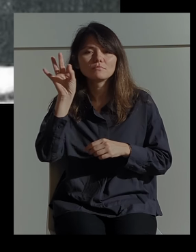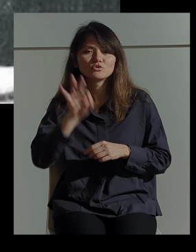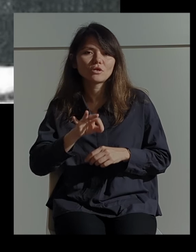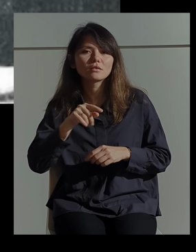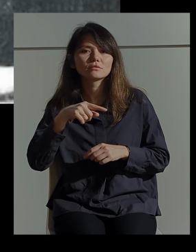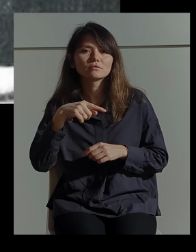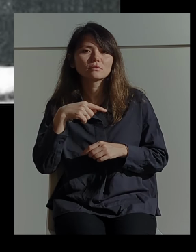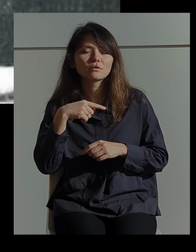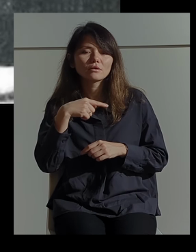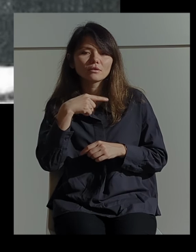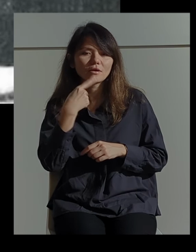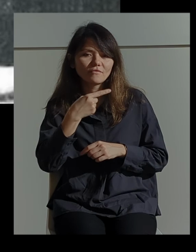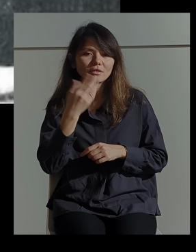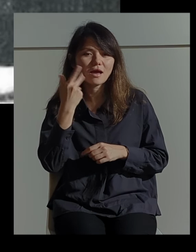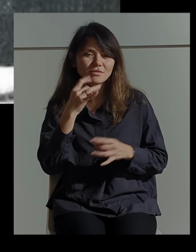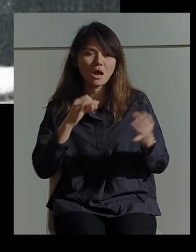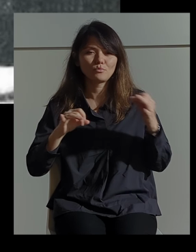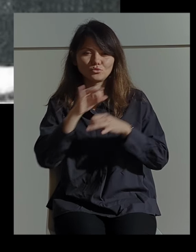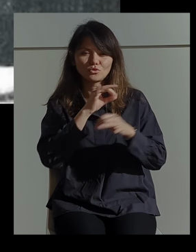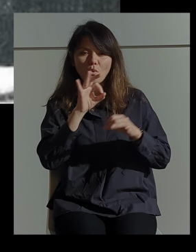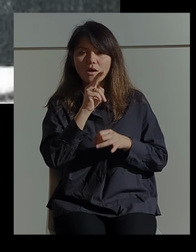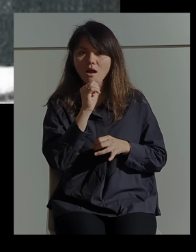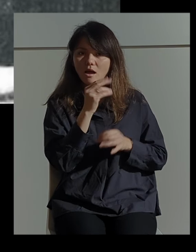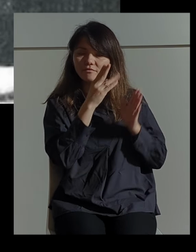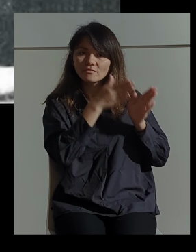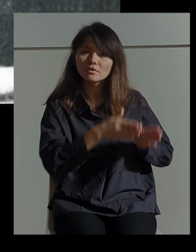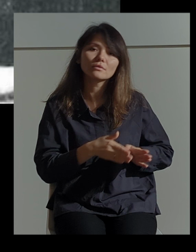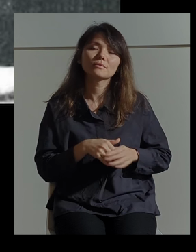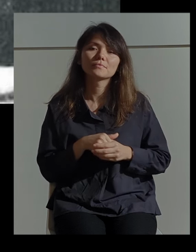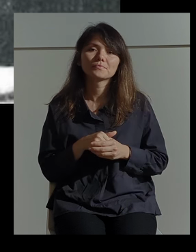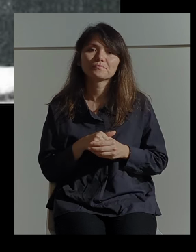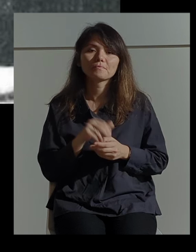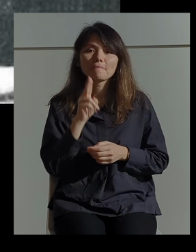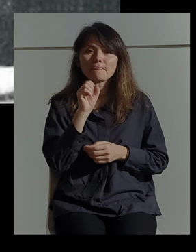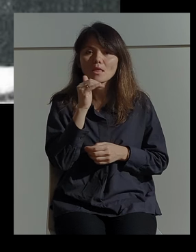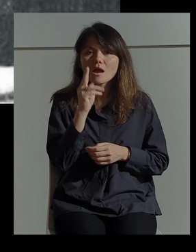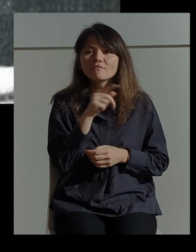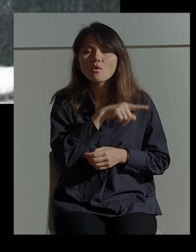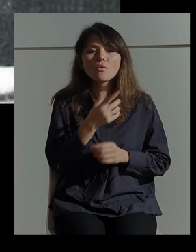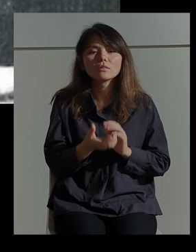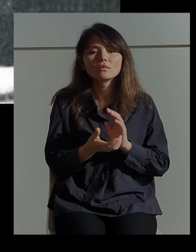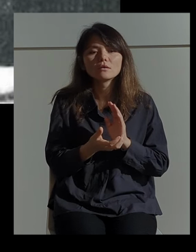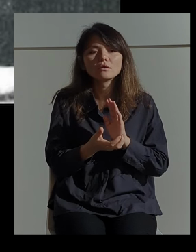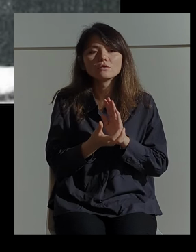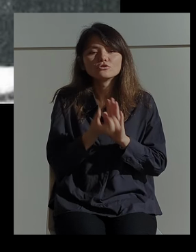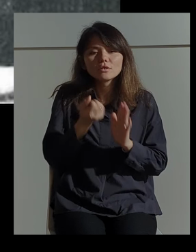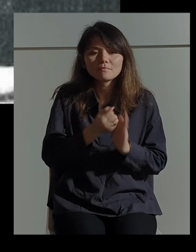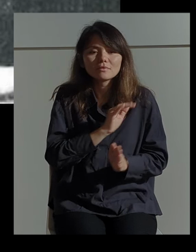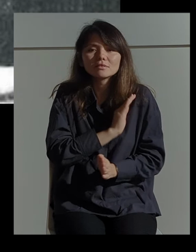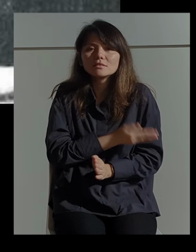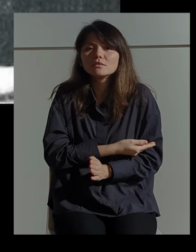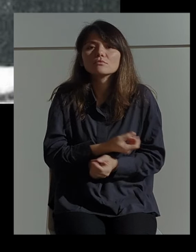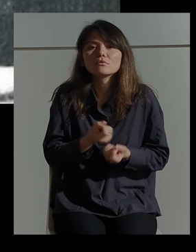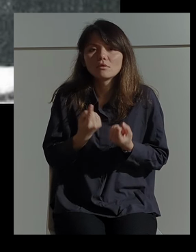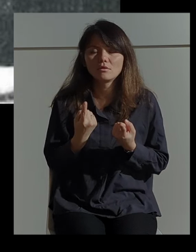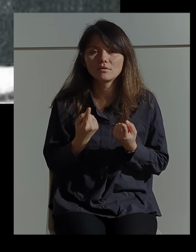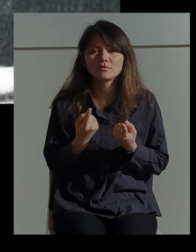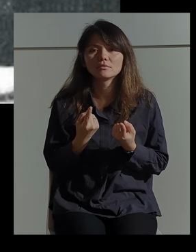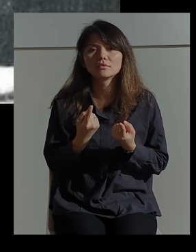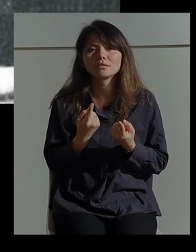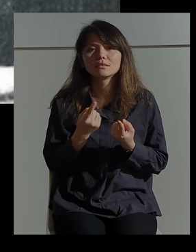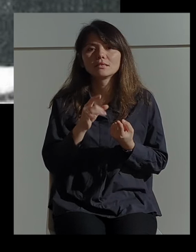когда обсуждается кавка а именно что кавка черпал свою силу именно из скажем